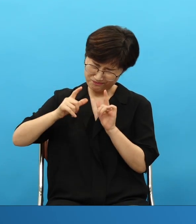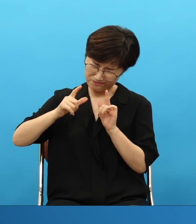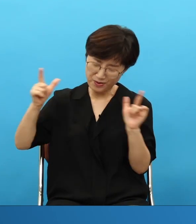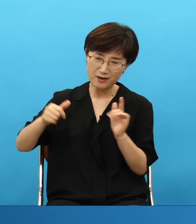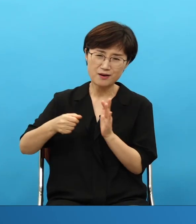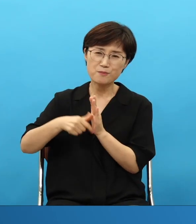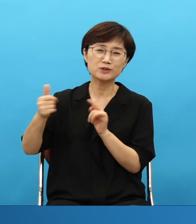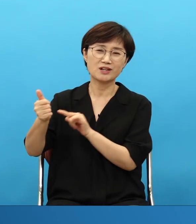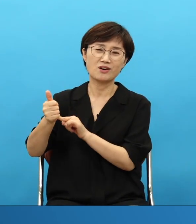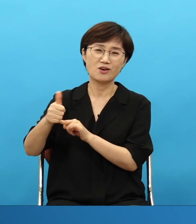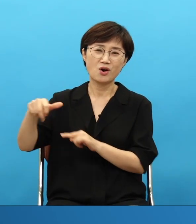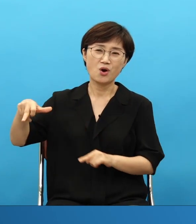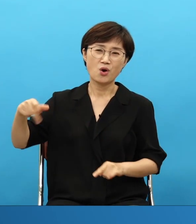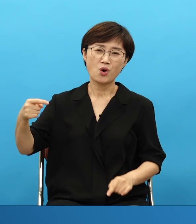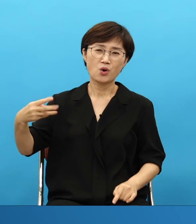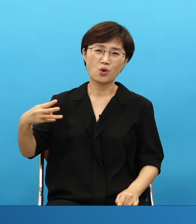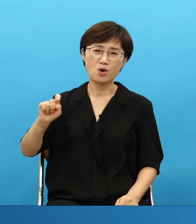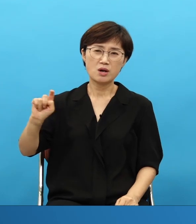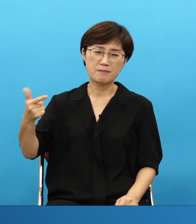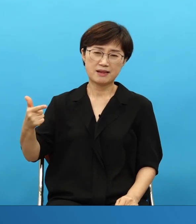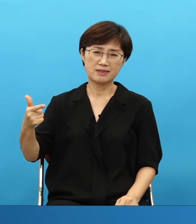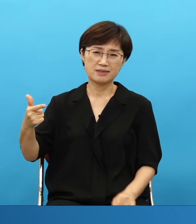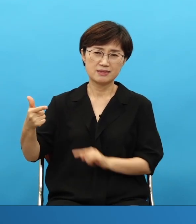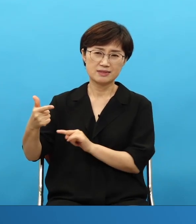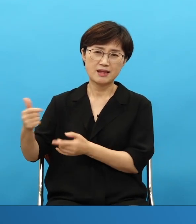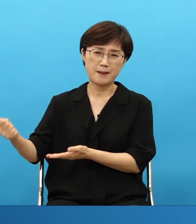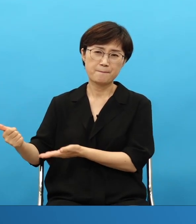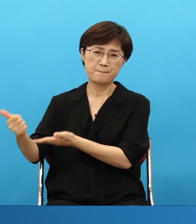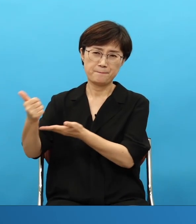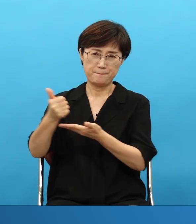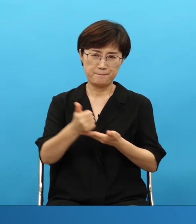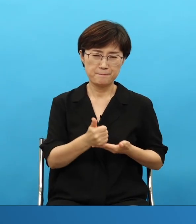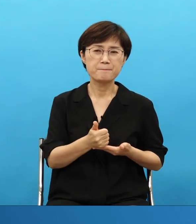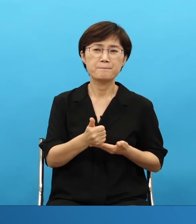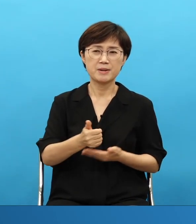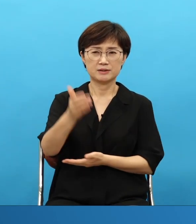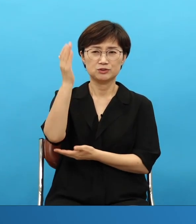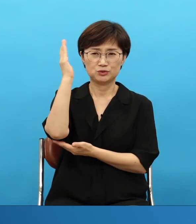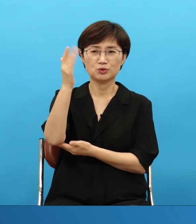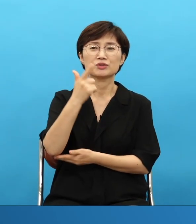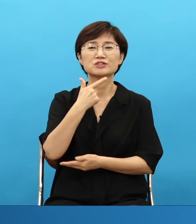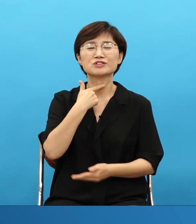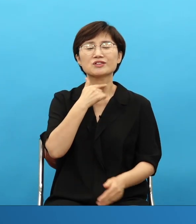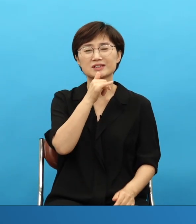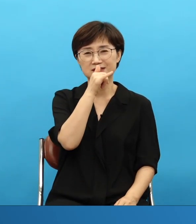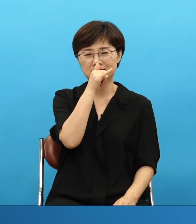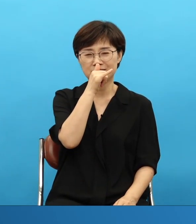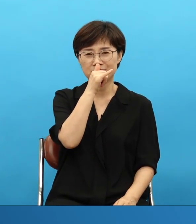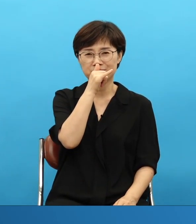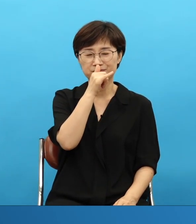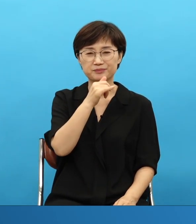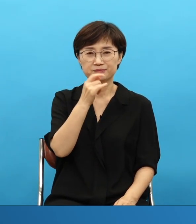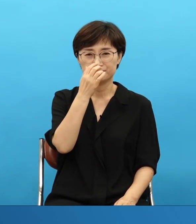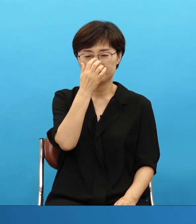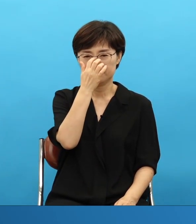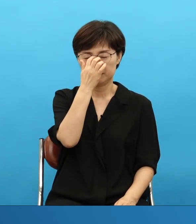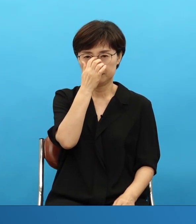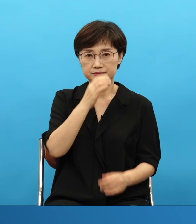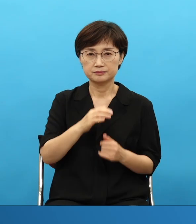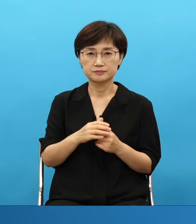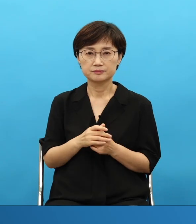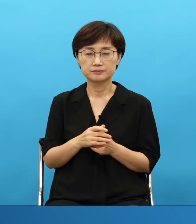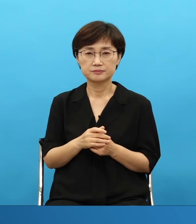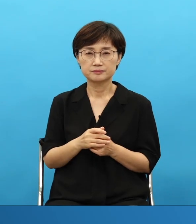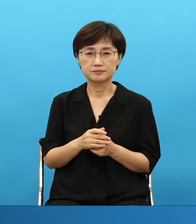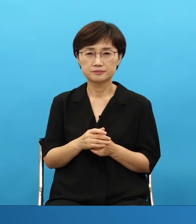to our church. 숙명여고리 있을 때 거기에 그분이 한번 설교했죠. And when we were at the Sumyong All Girls School, he gave a sermon there. 그